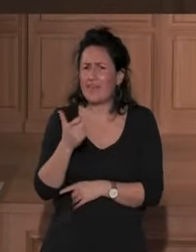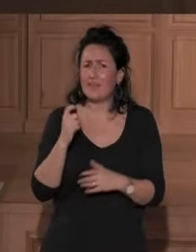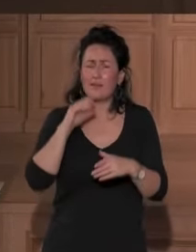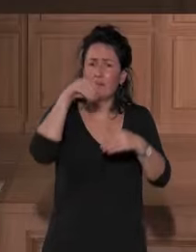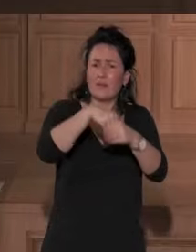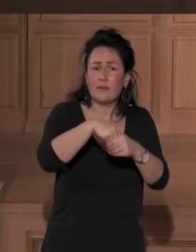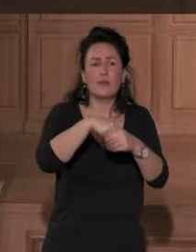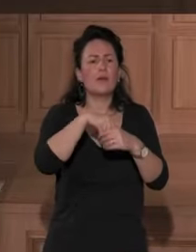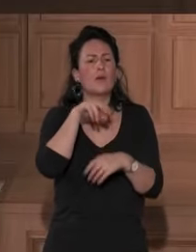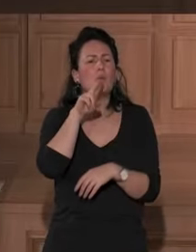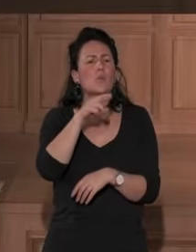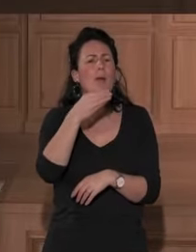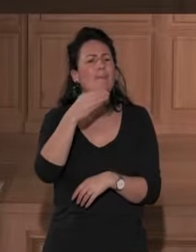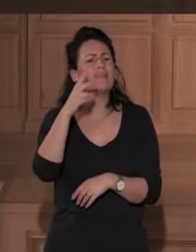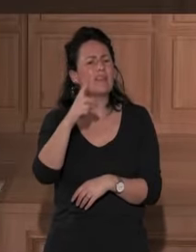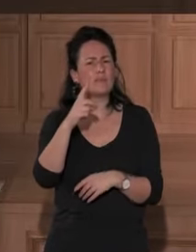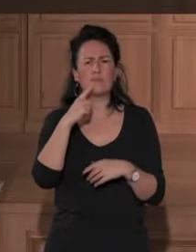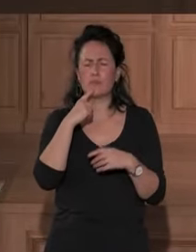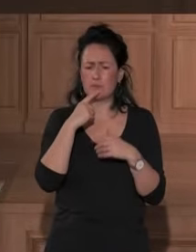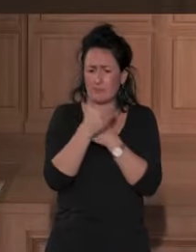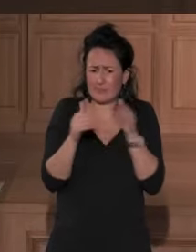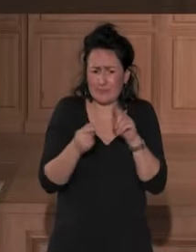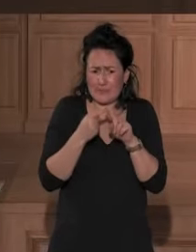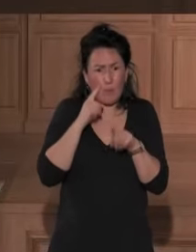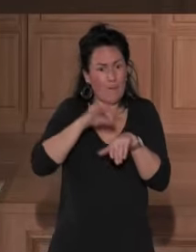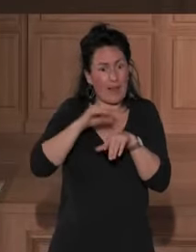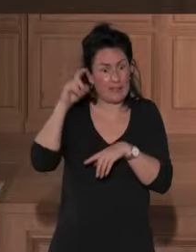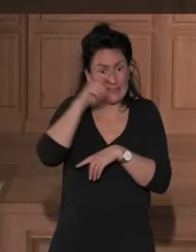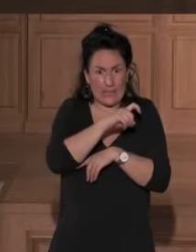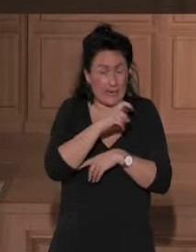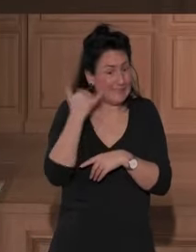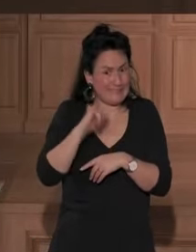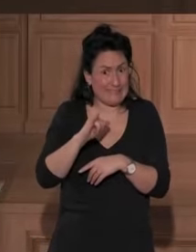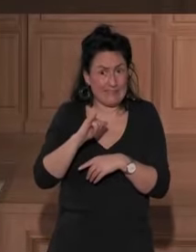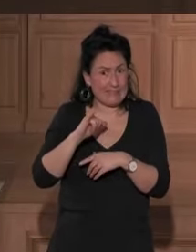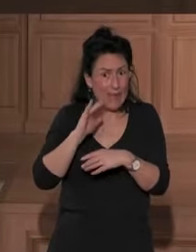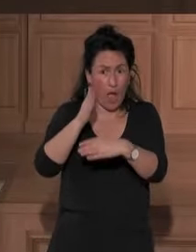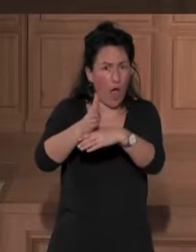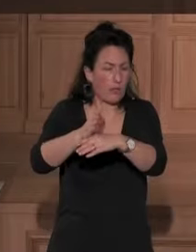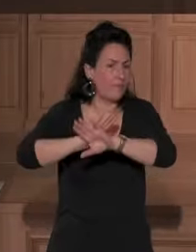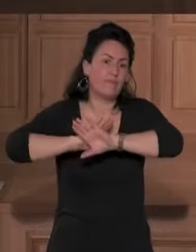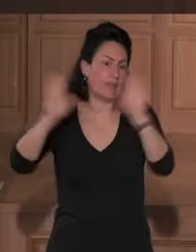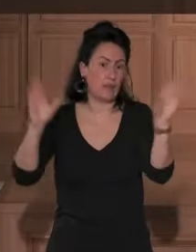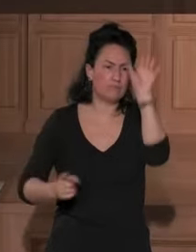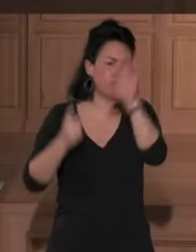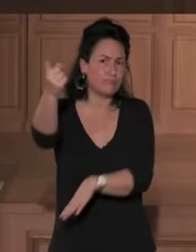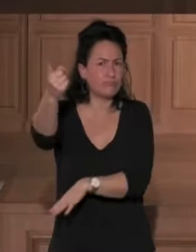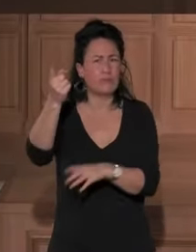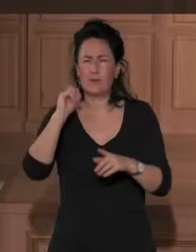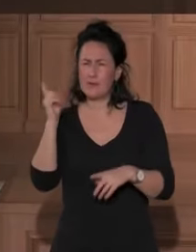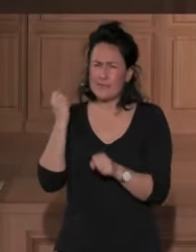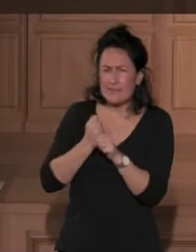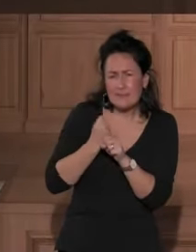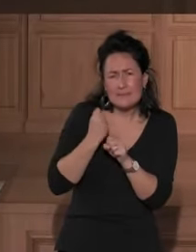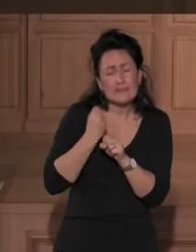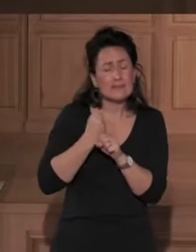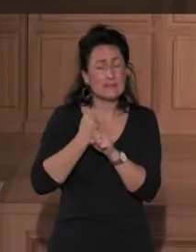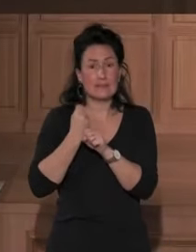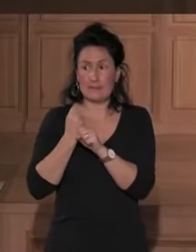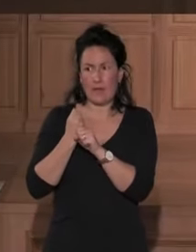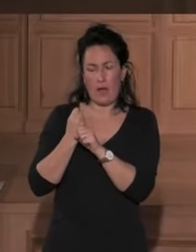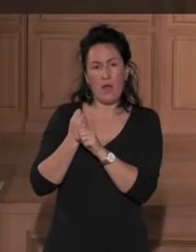malades difficiles. Vous rentrez là-bas, vous ne ressortez pas. Donc, on a réussi à éviter ça avec l'équipe du silence des justes et du relais, puisque c'est un travail commun qu'on fait depuis des années.